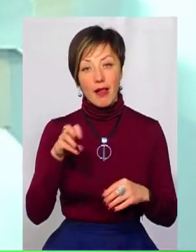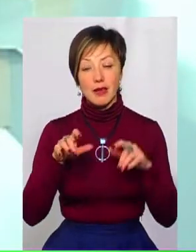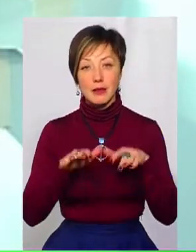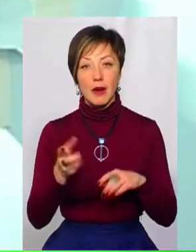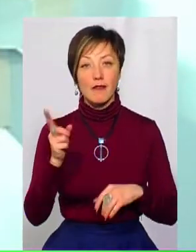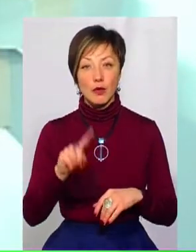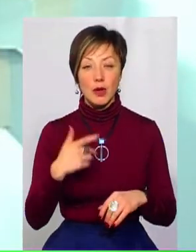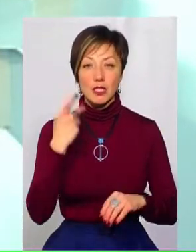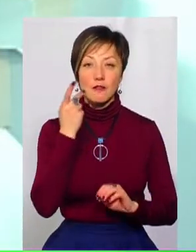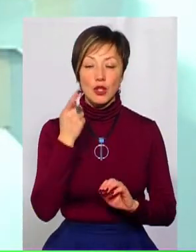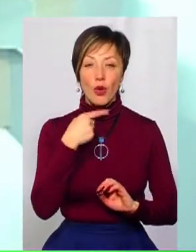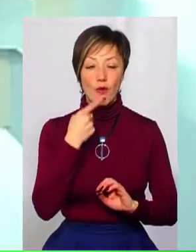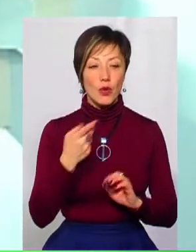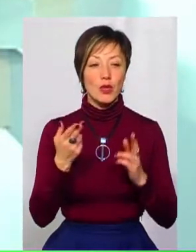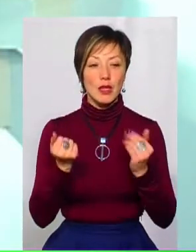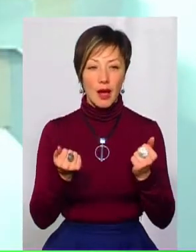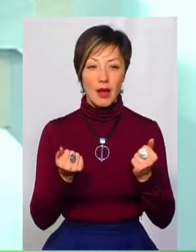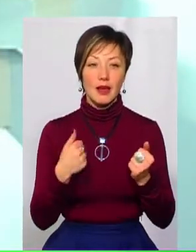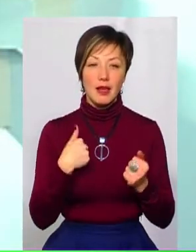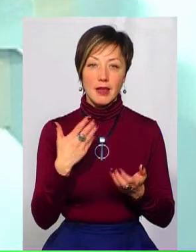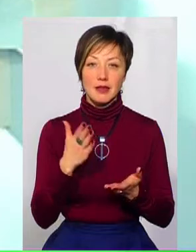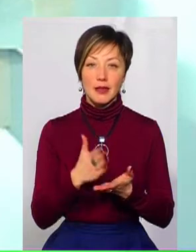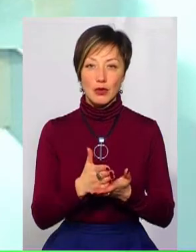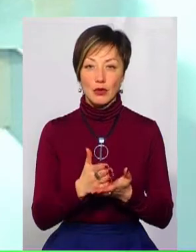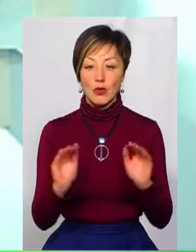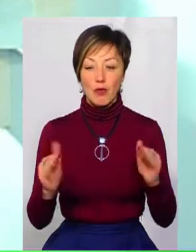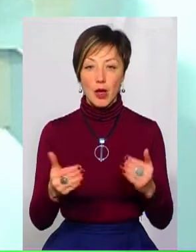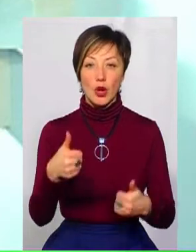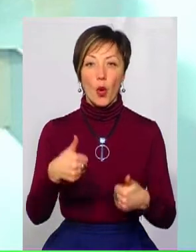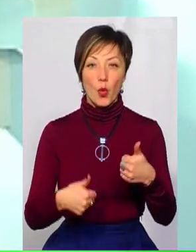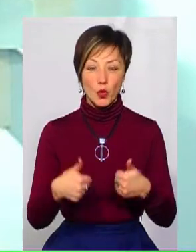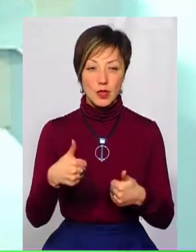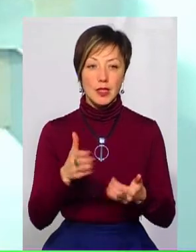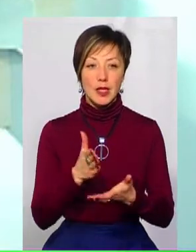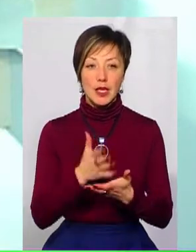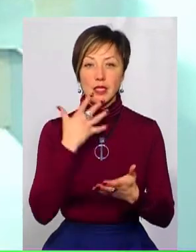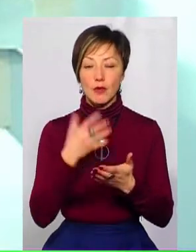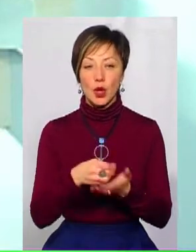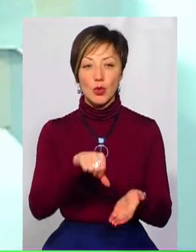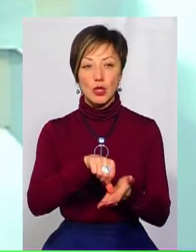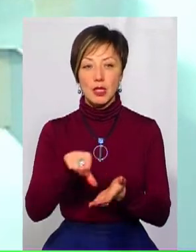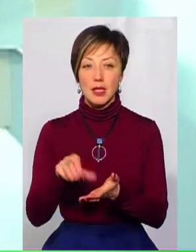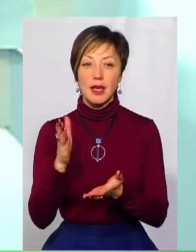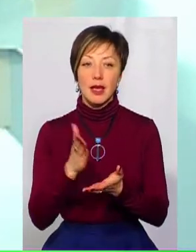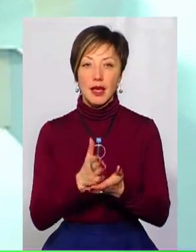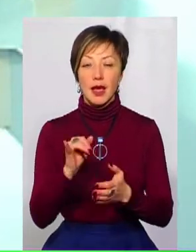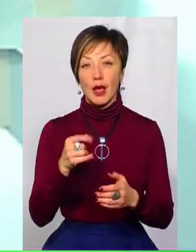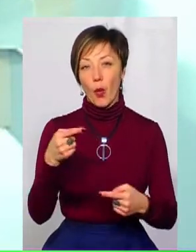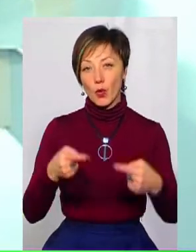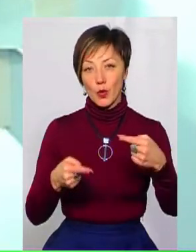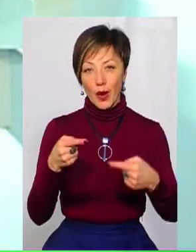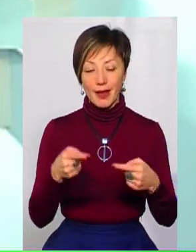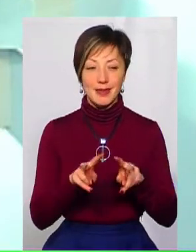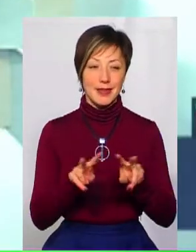що я завжди говорю, що я знаходжуся у межах конкурсу, у конкурсі є свої учасники, є і власні конкуренти свого